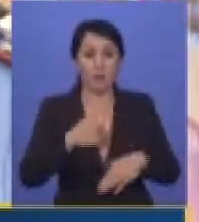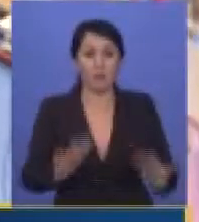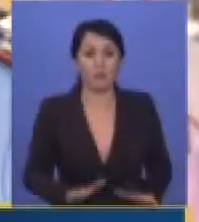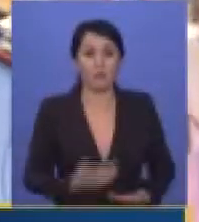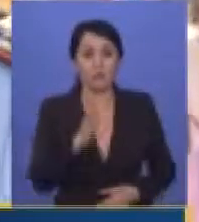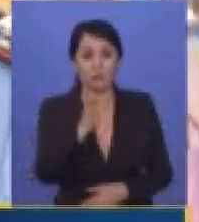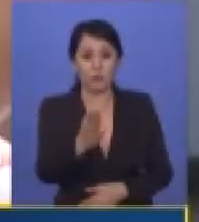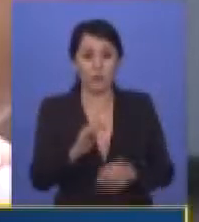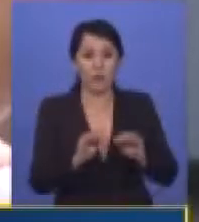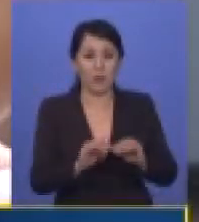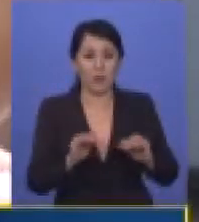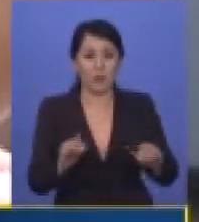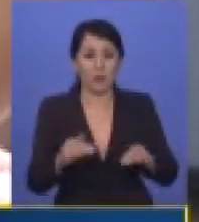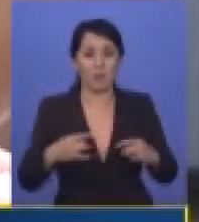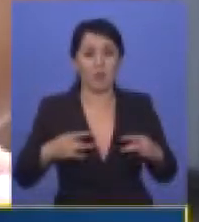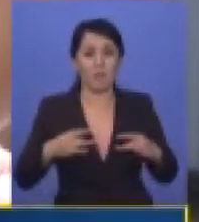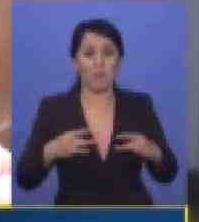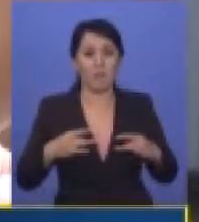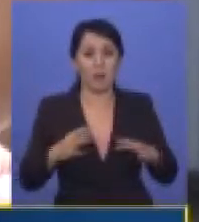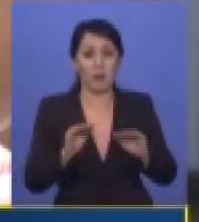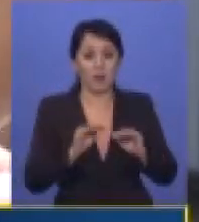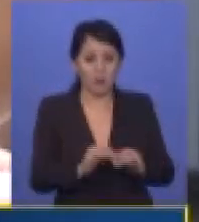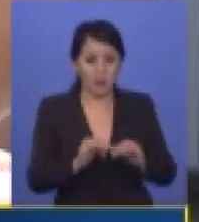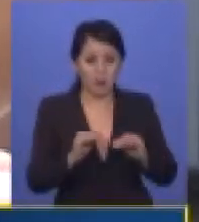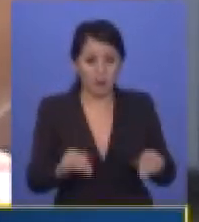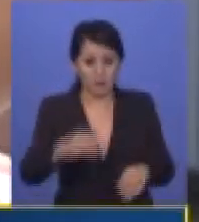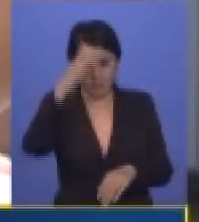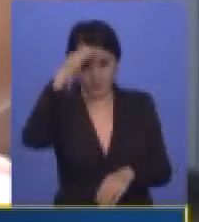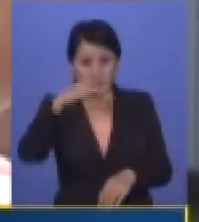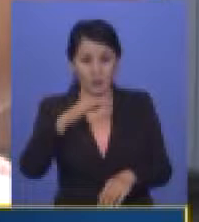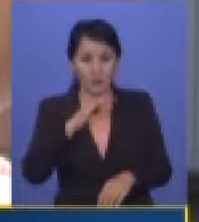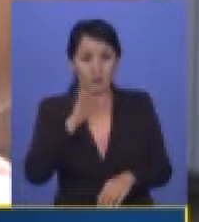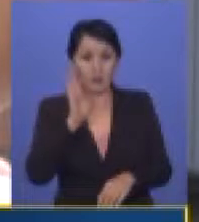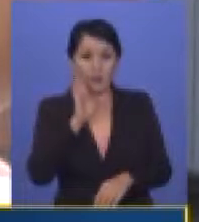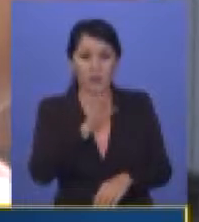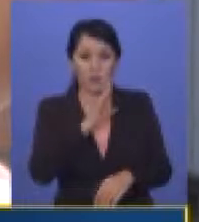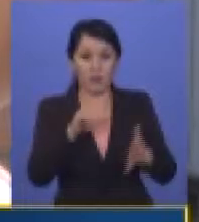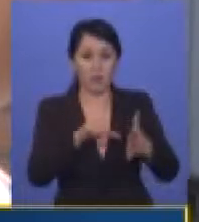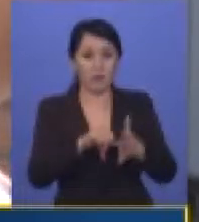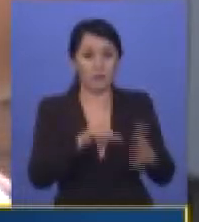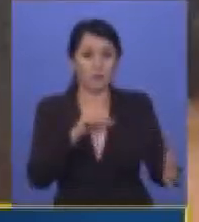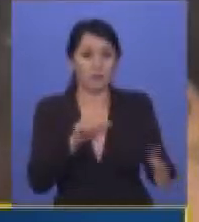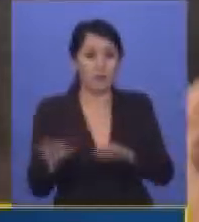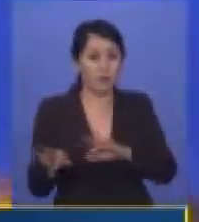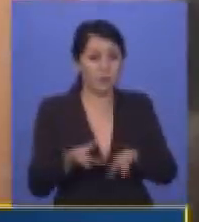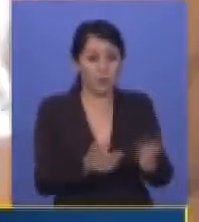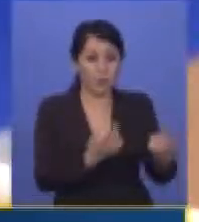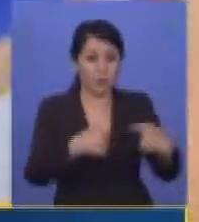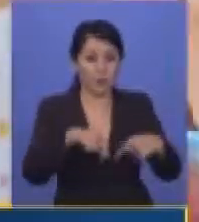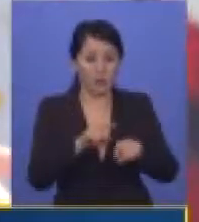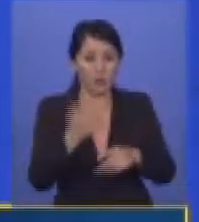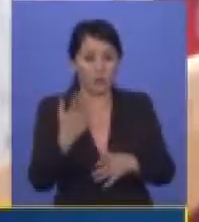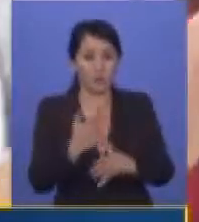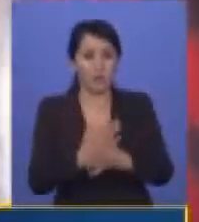болашағы балалар. Мереке балалардың ғана емес, олардың ата-аналарының да көңілінен шықты. Іс-шараны ұйымдастыруға түрткі